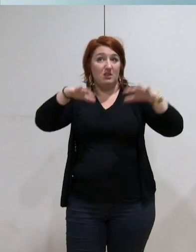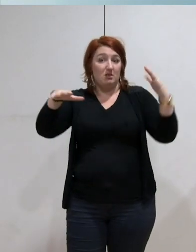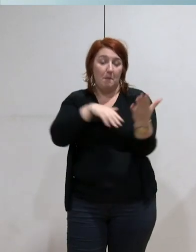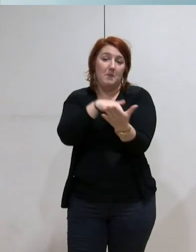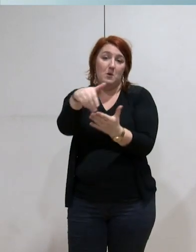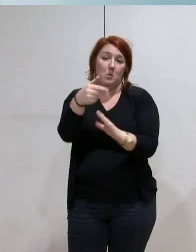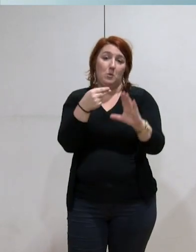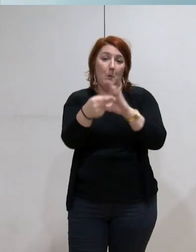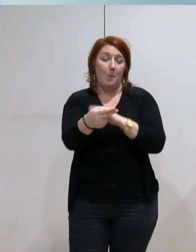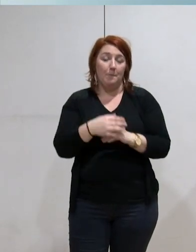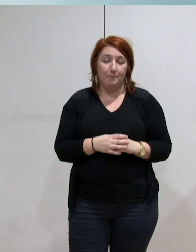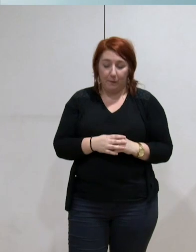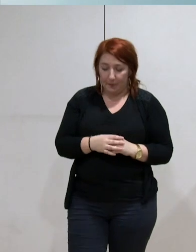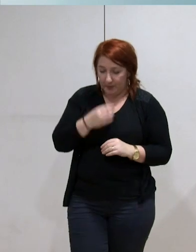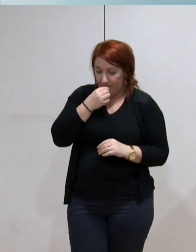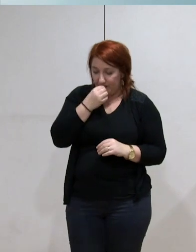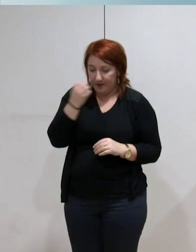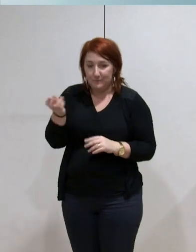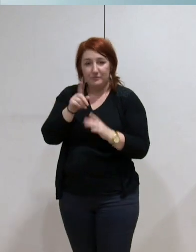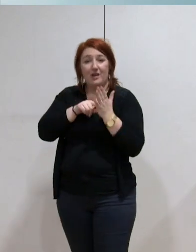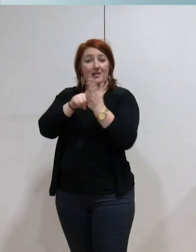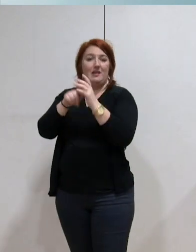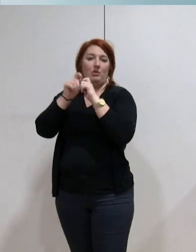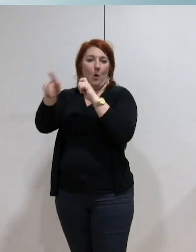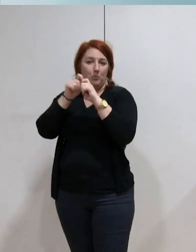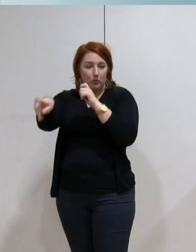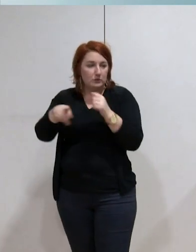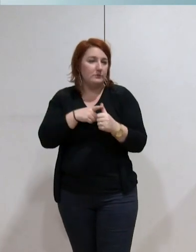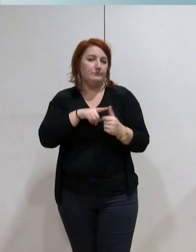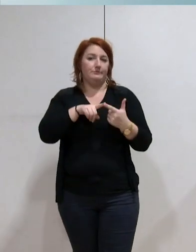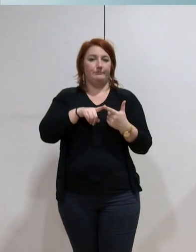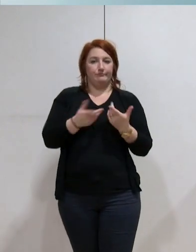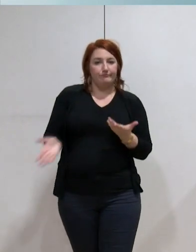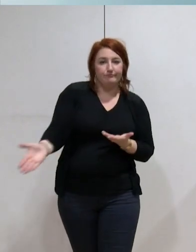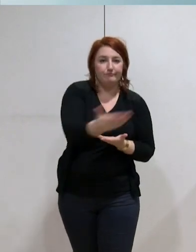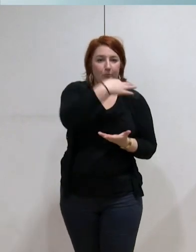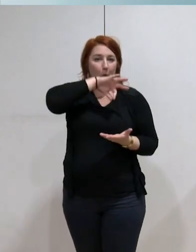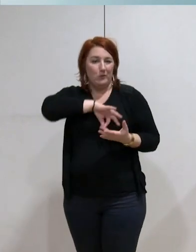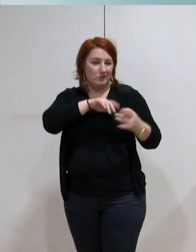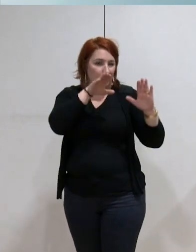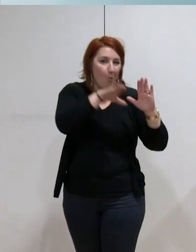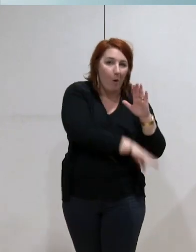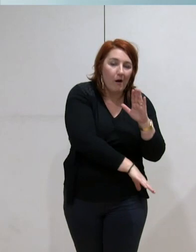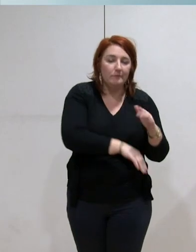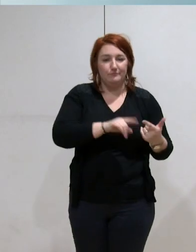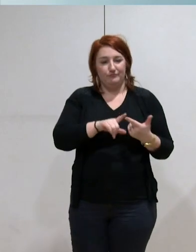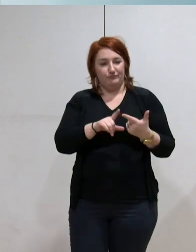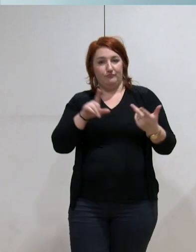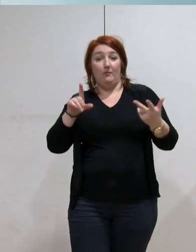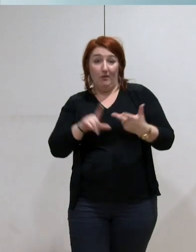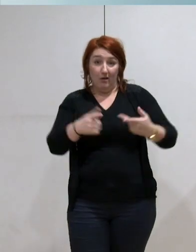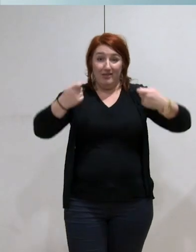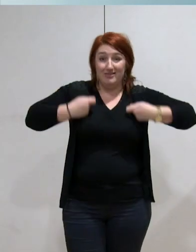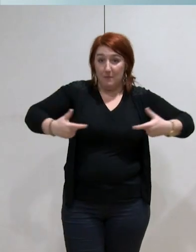dette perte de recettes et puis il y a aussi un certain nombre de dépenses pour